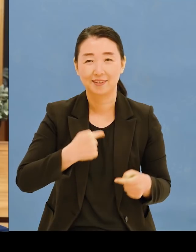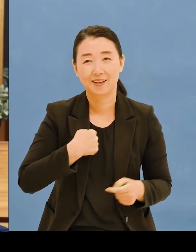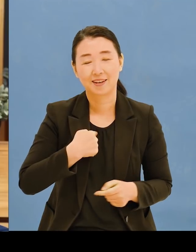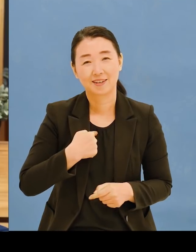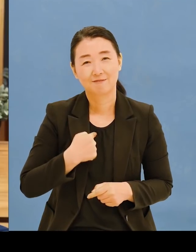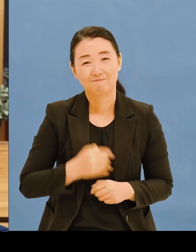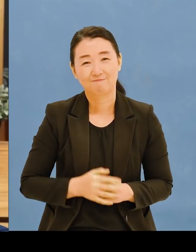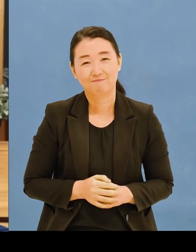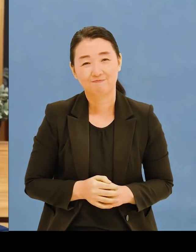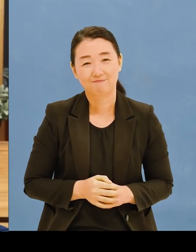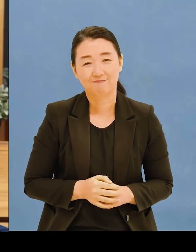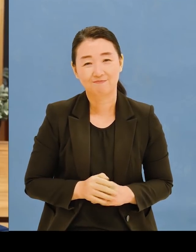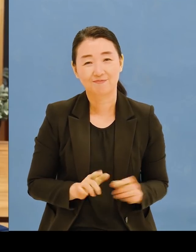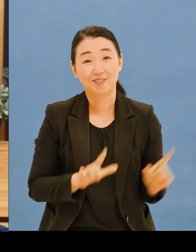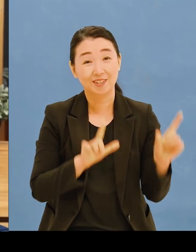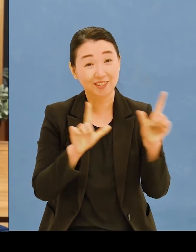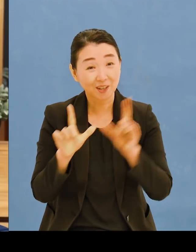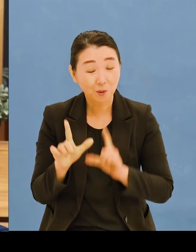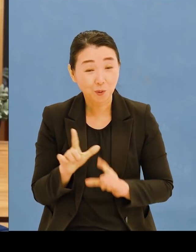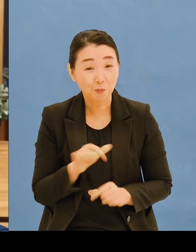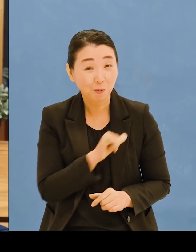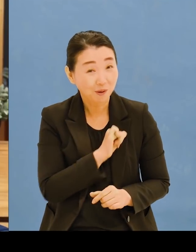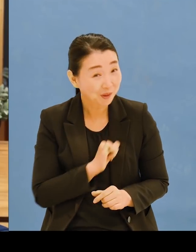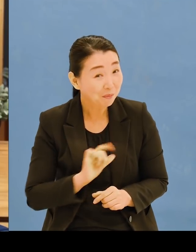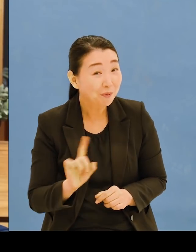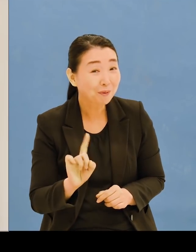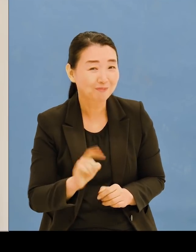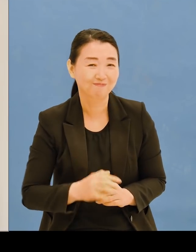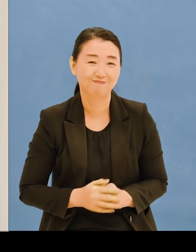버텨야 할 힘 같은 것들, 살아야 될 목적 같은 것.